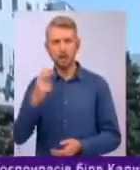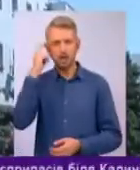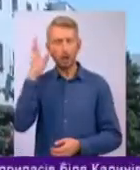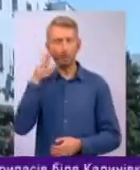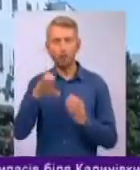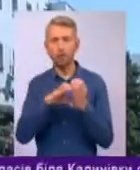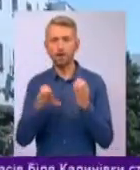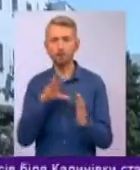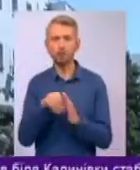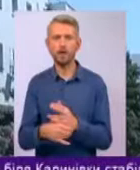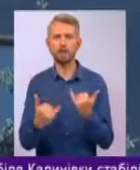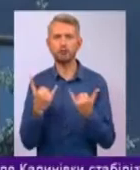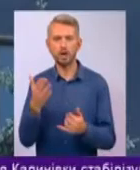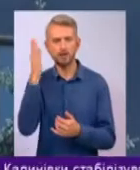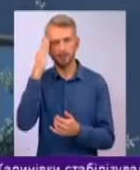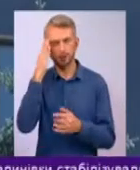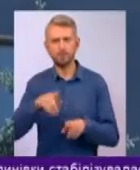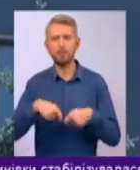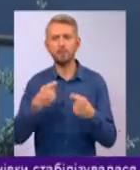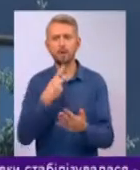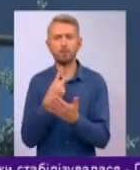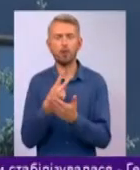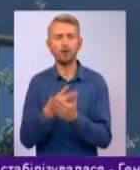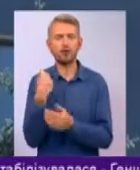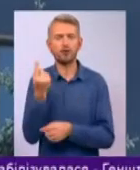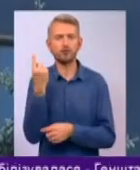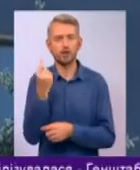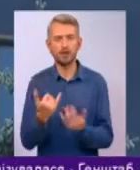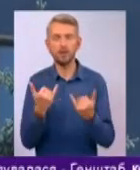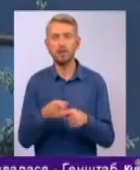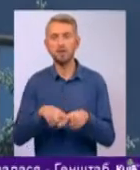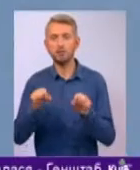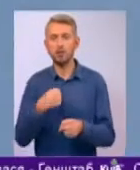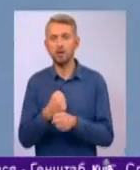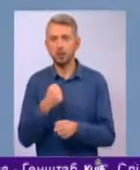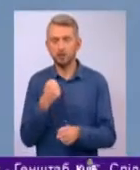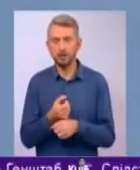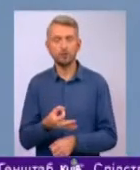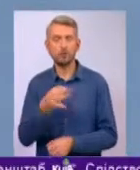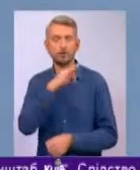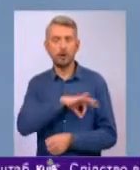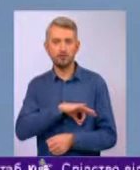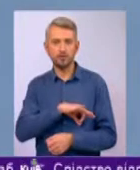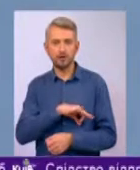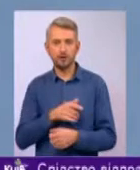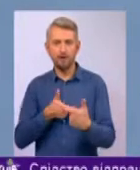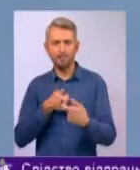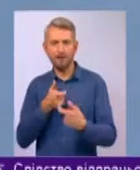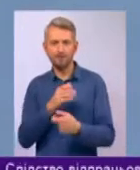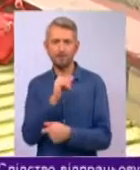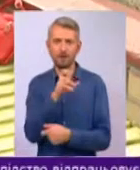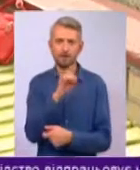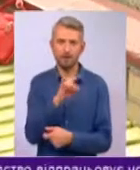«Київводоканал» запровадив сучасні способи передачі показань лічильників. Тепер це можна зробити, скориставшись месенджерами Viber